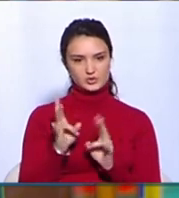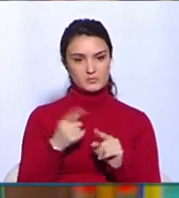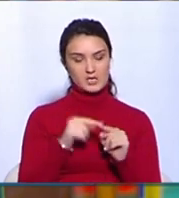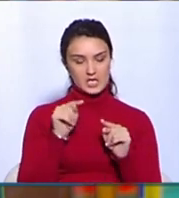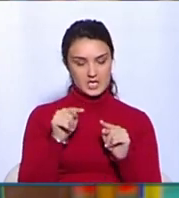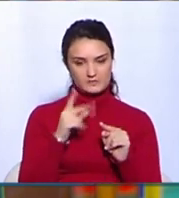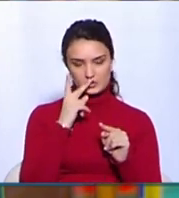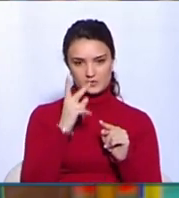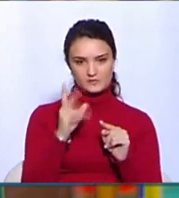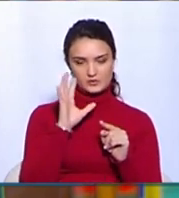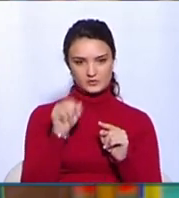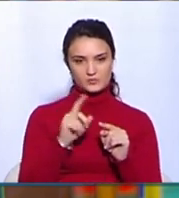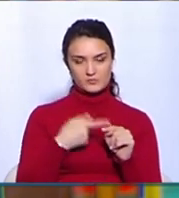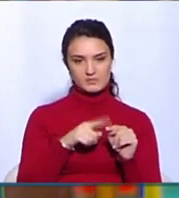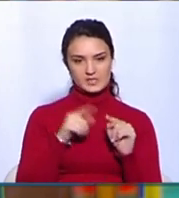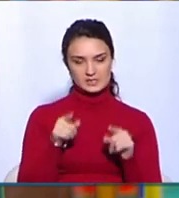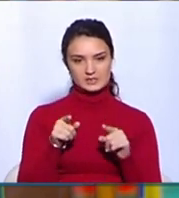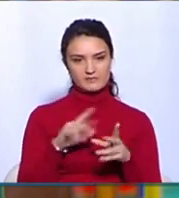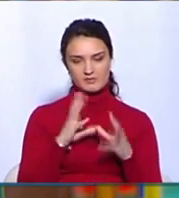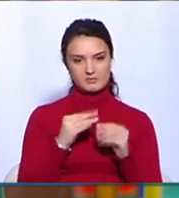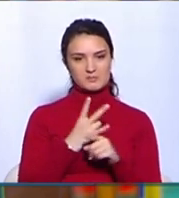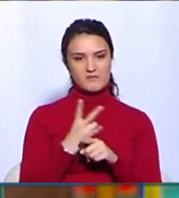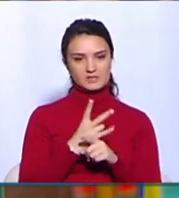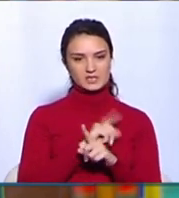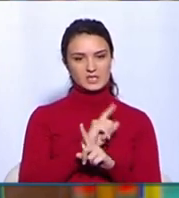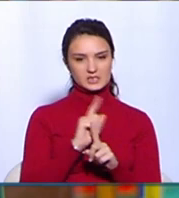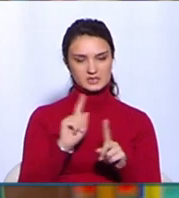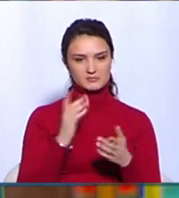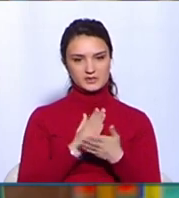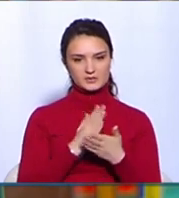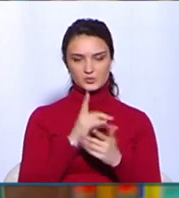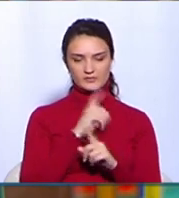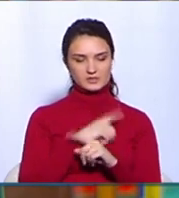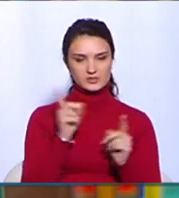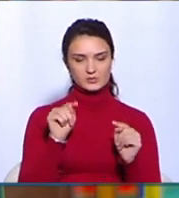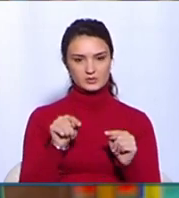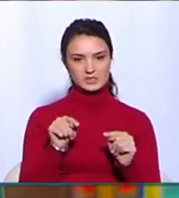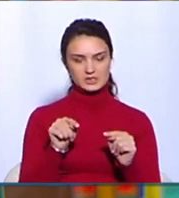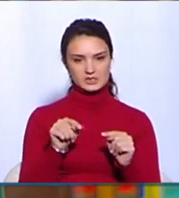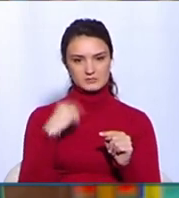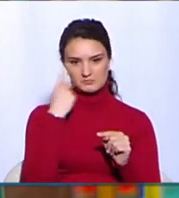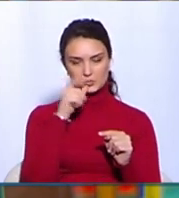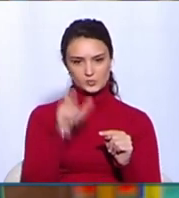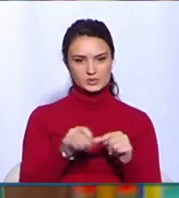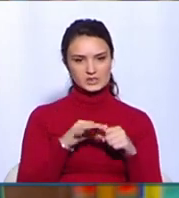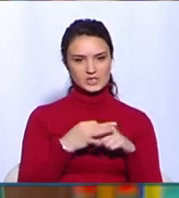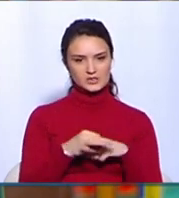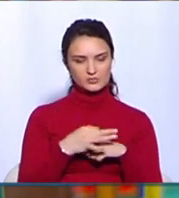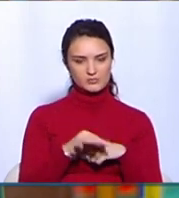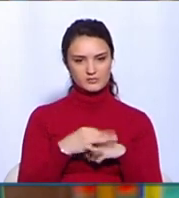აქვე შევნიშნავ, რომ ეს გარემო მავნე ფაქტორები არის უნივერსალური. ესაა ფიზიკური